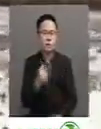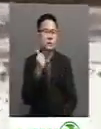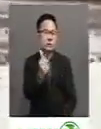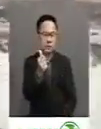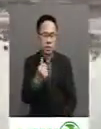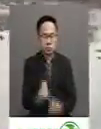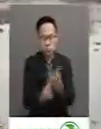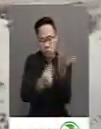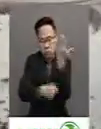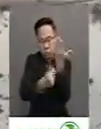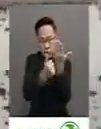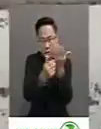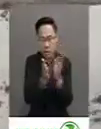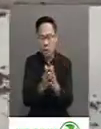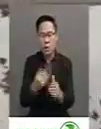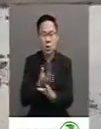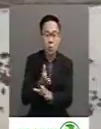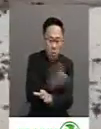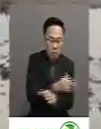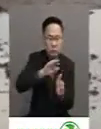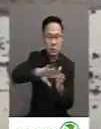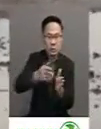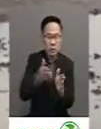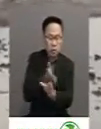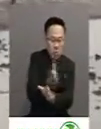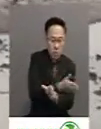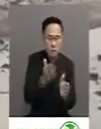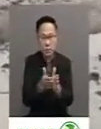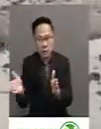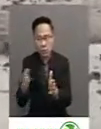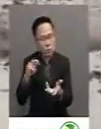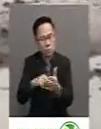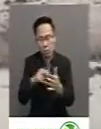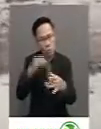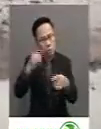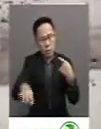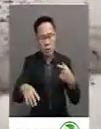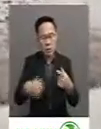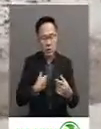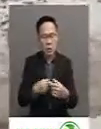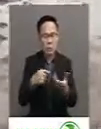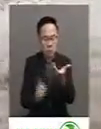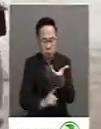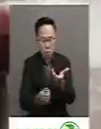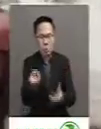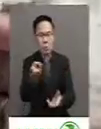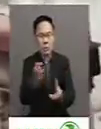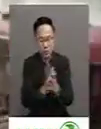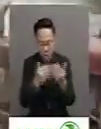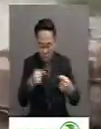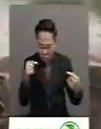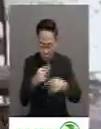ไร่แต่ว่าหากปีไหนหว่านข้าวก่อนหรือว่าหลังวันพฤชมงคลจะได้ผลผลิตเพียงแค่70-80ถังต่อไร่เท่านั้นค่ะ